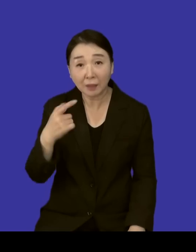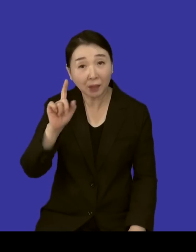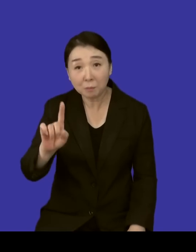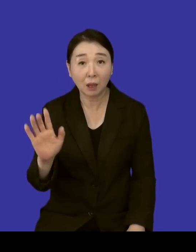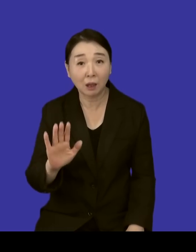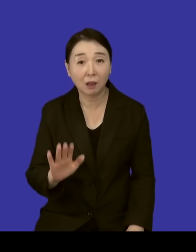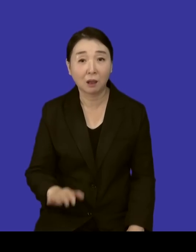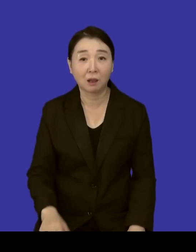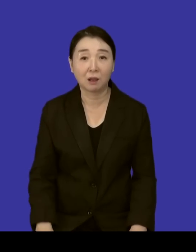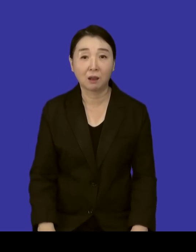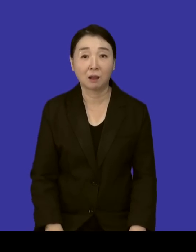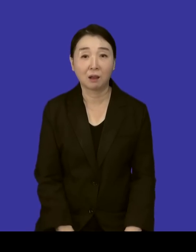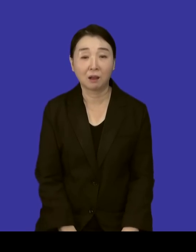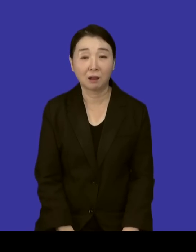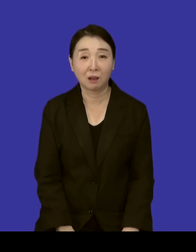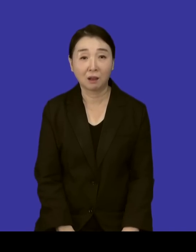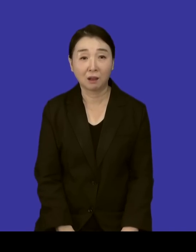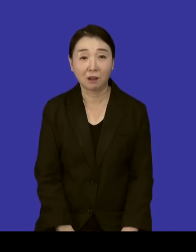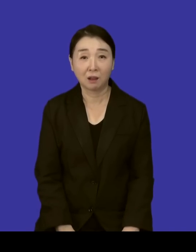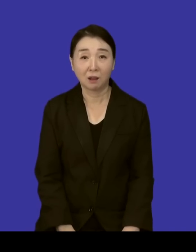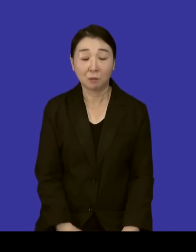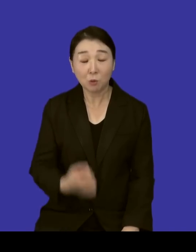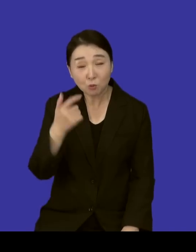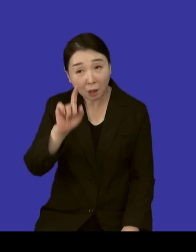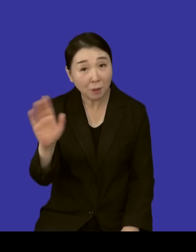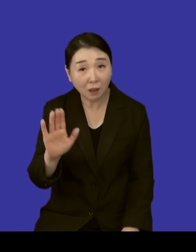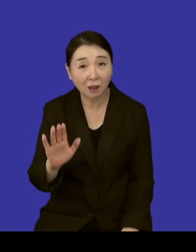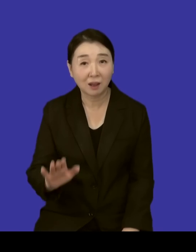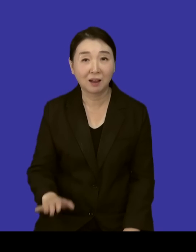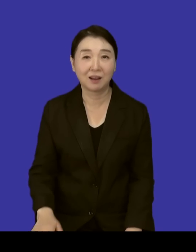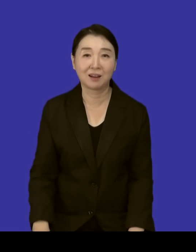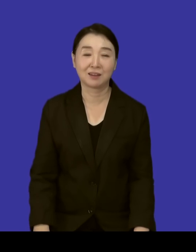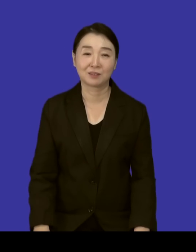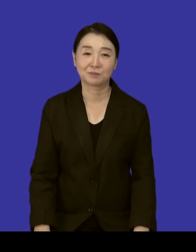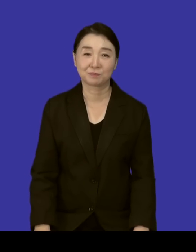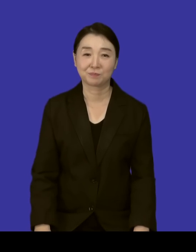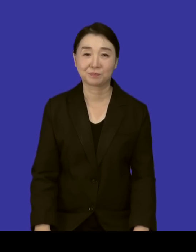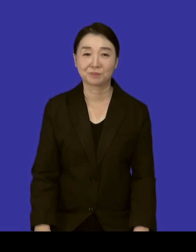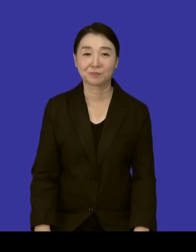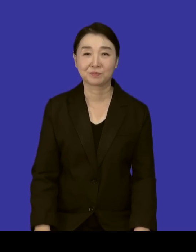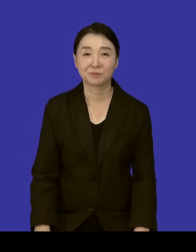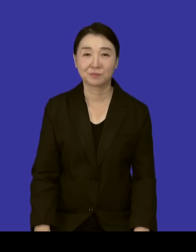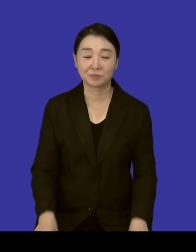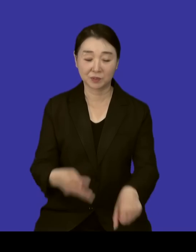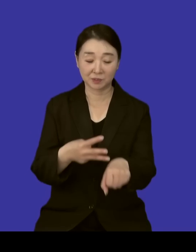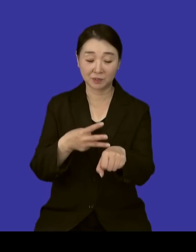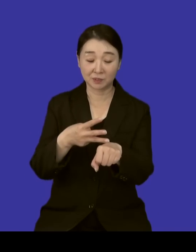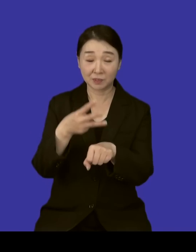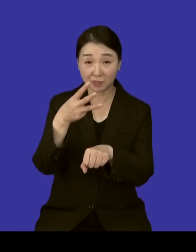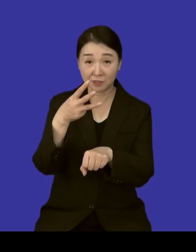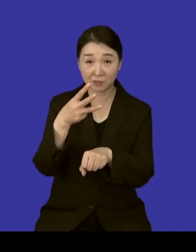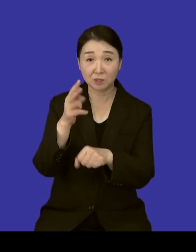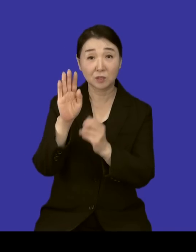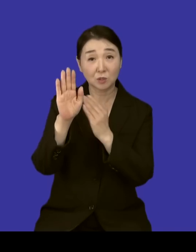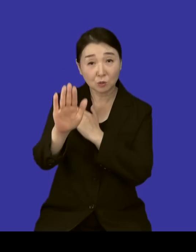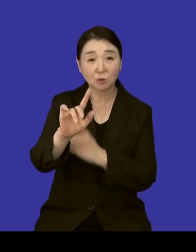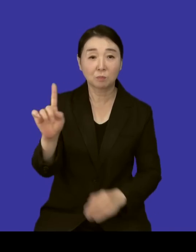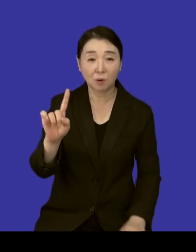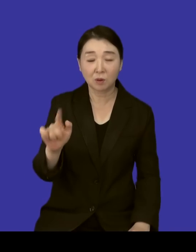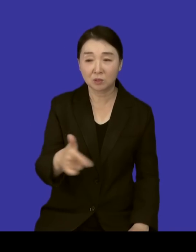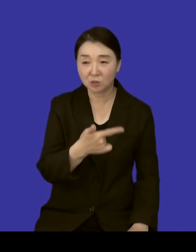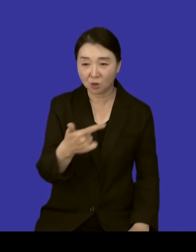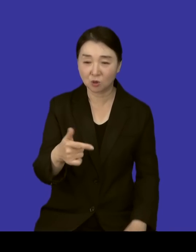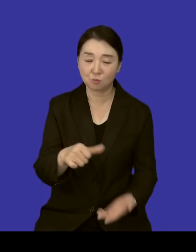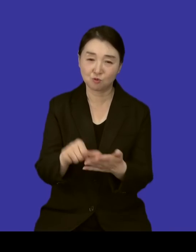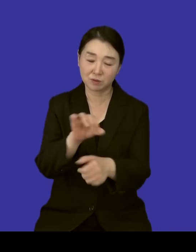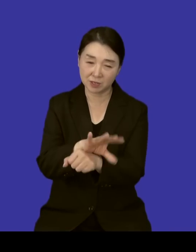뭐 매일. 분기별로가 아니라? 그리고 이제 저기 3시 넘어서 네. 저녁장 봐가지고 또 저녁